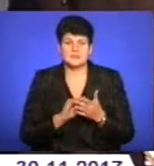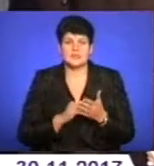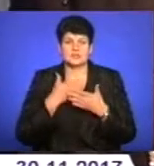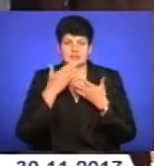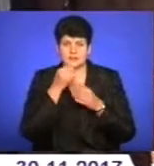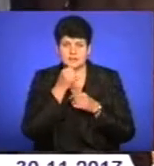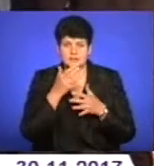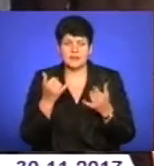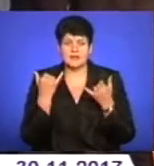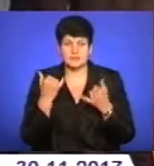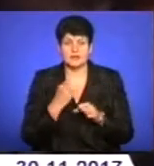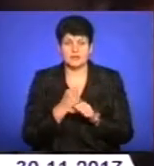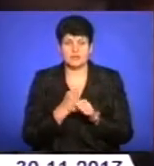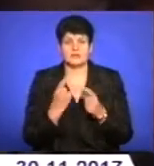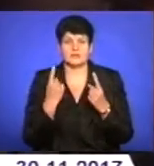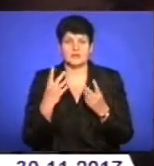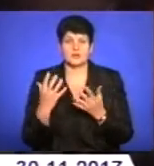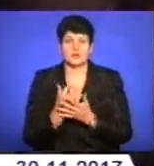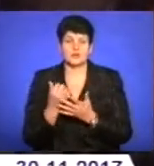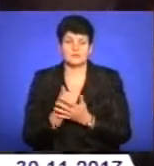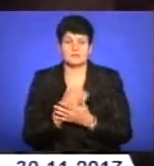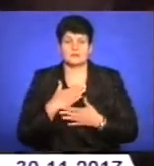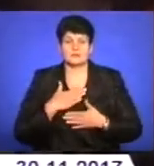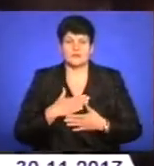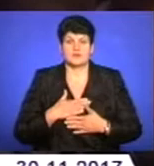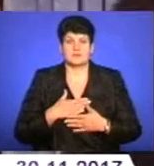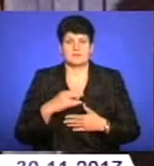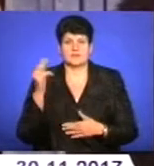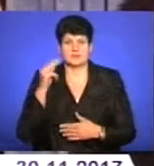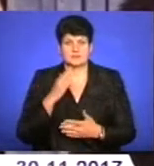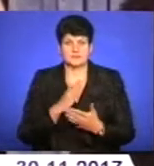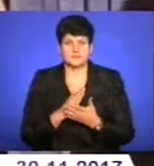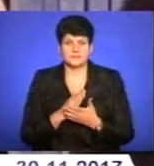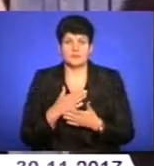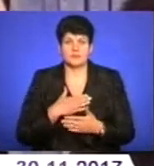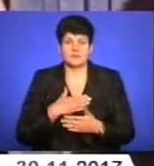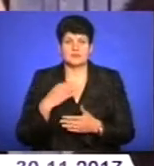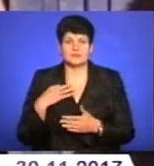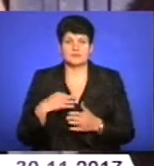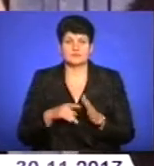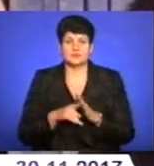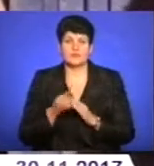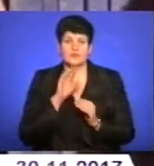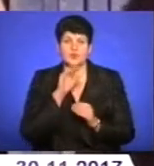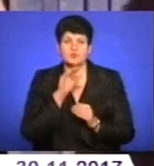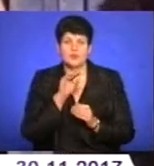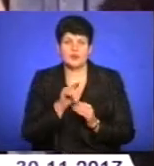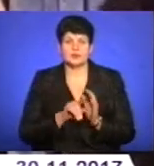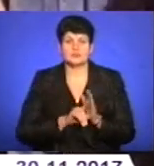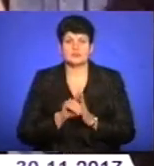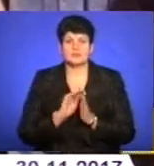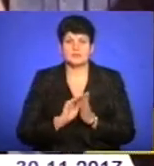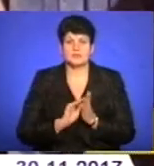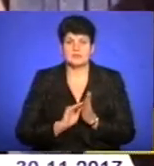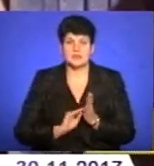читати. Втім, зараз він робить помітні успіхи та із задоволенням навчається. У мене син почав розмовляти, почав писати. Коли до